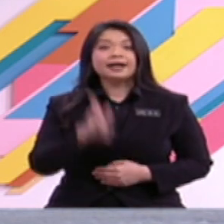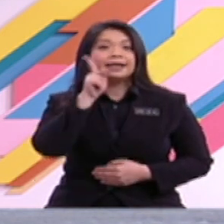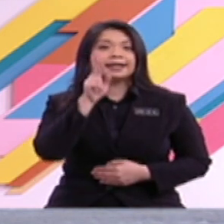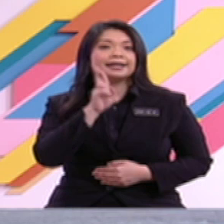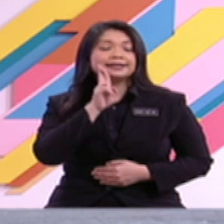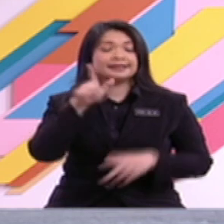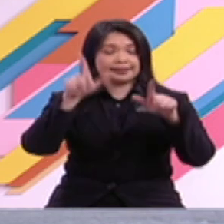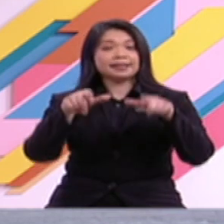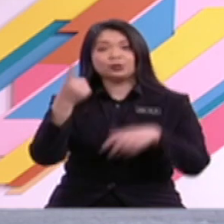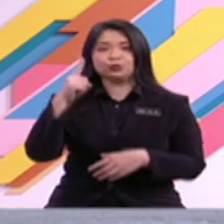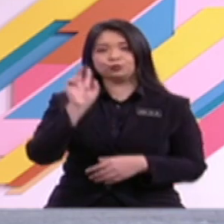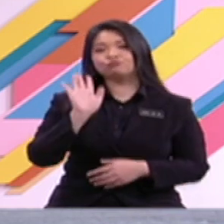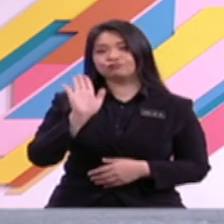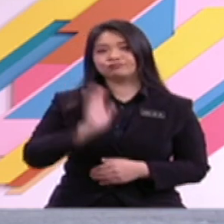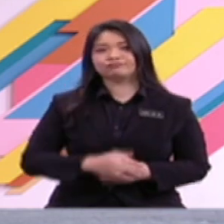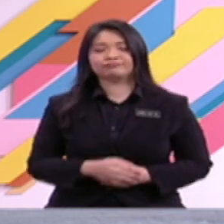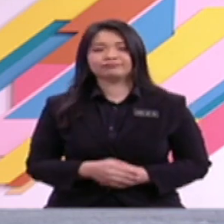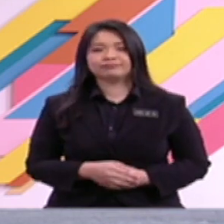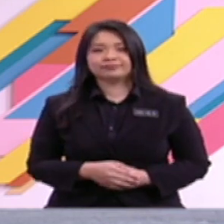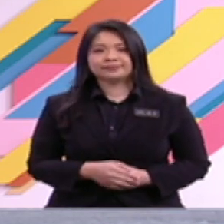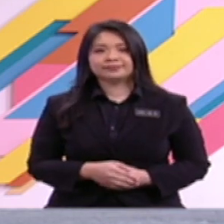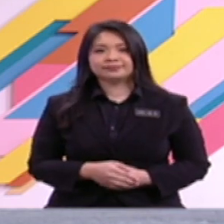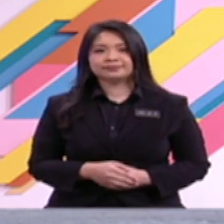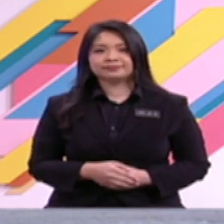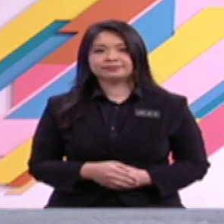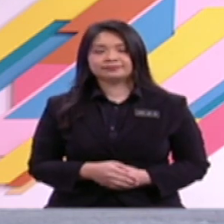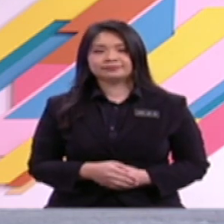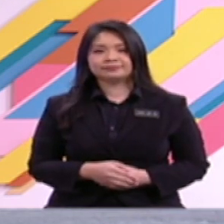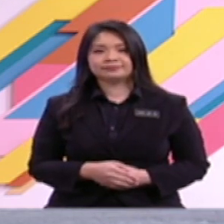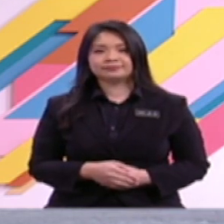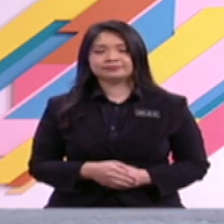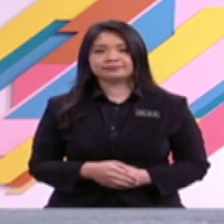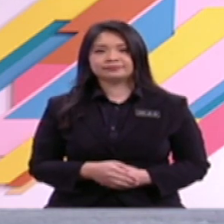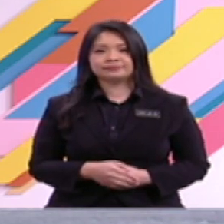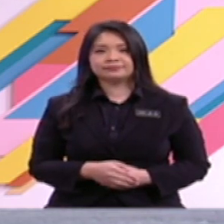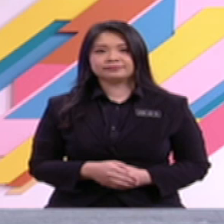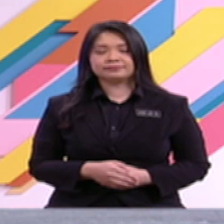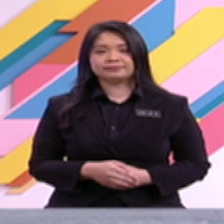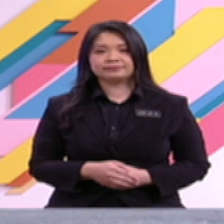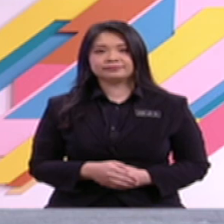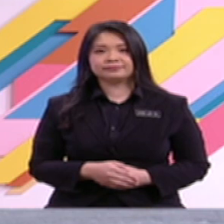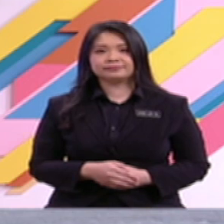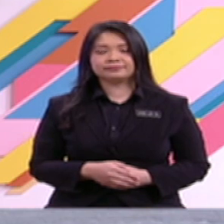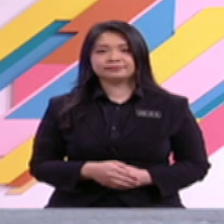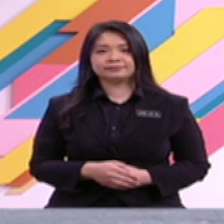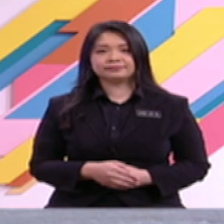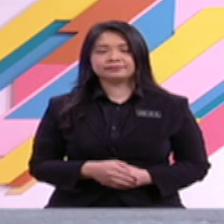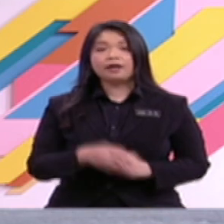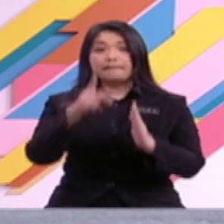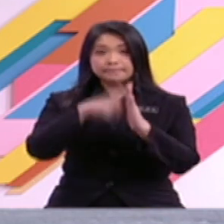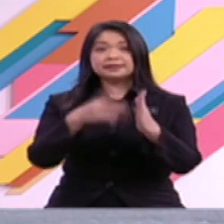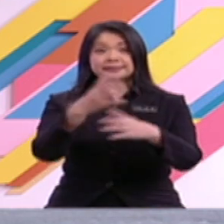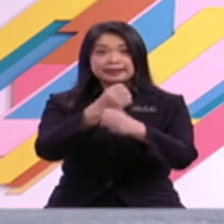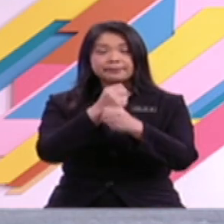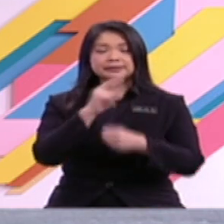sana sikat cuci kaki baik bisa tuh bye Oke pendapatan boleh